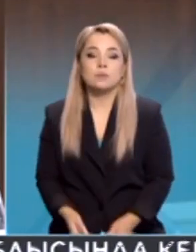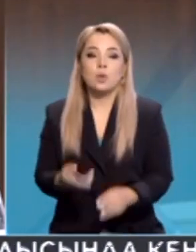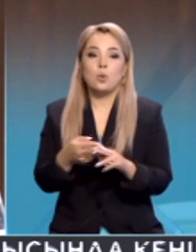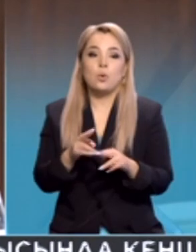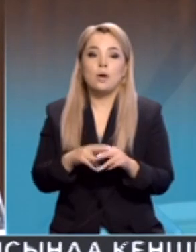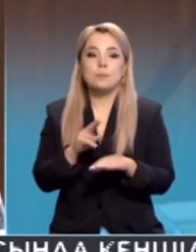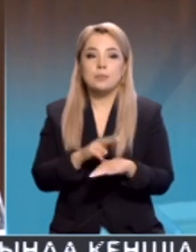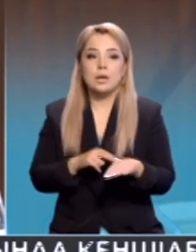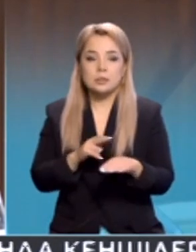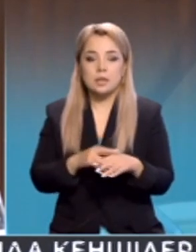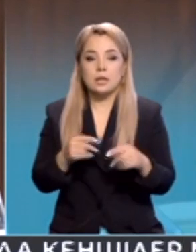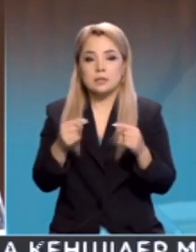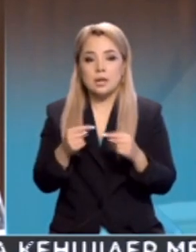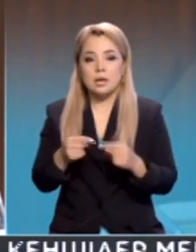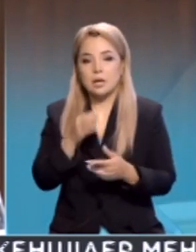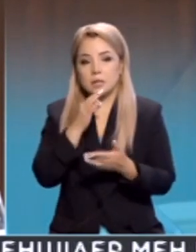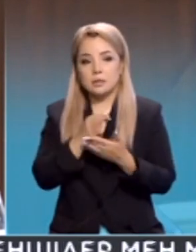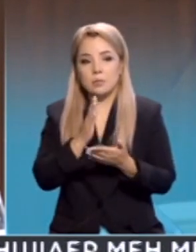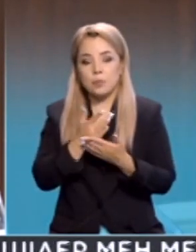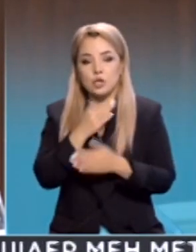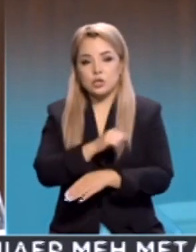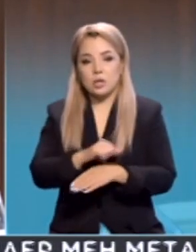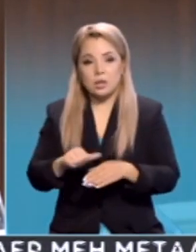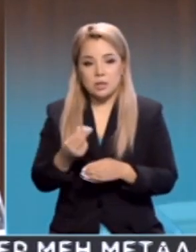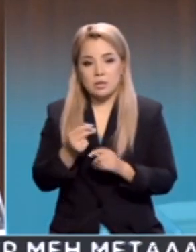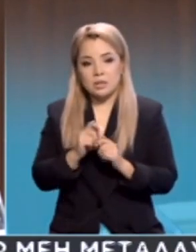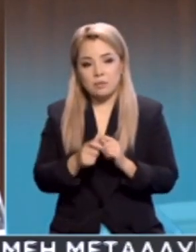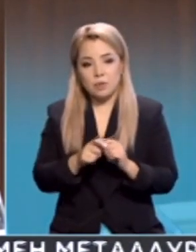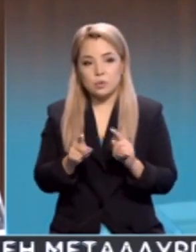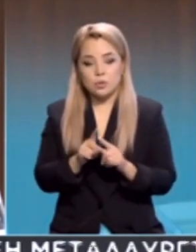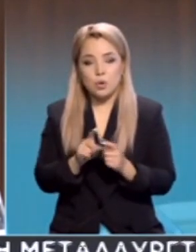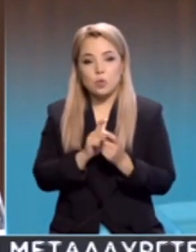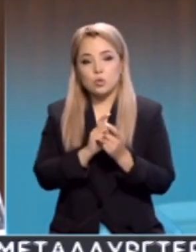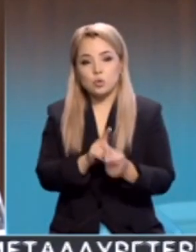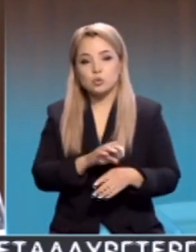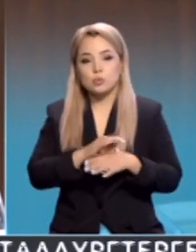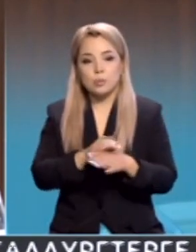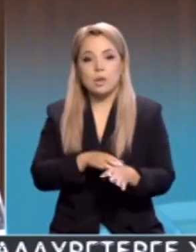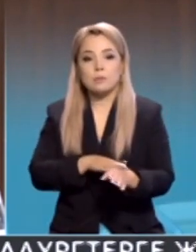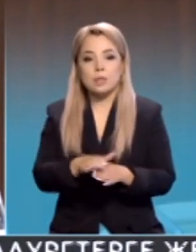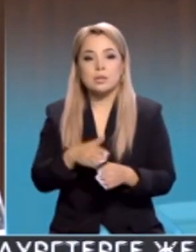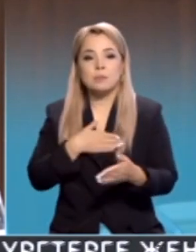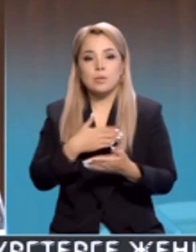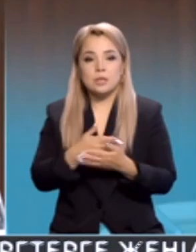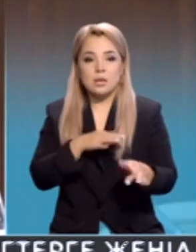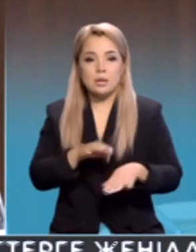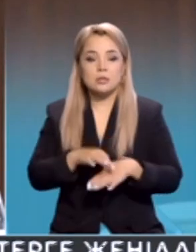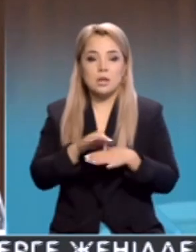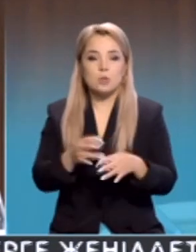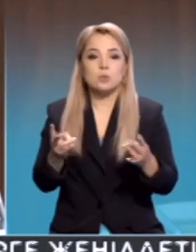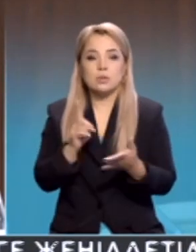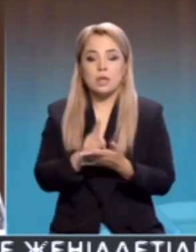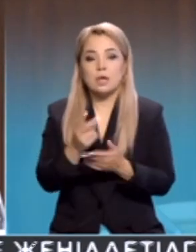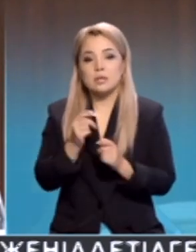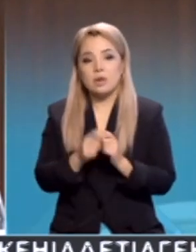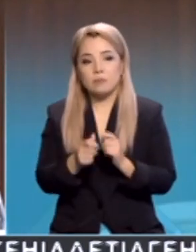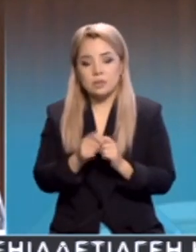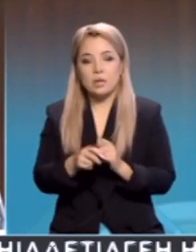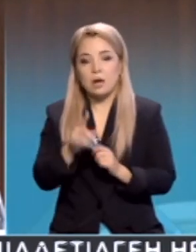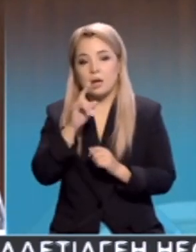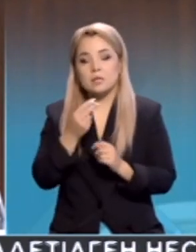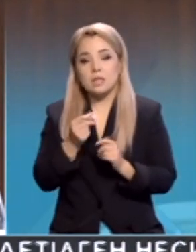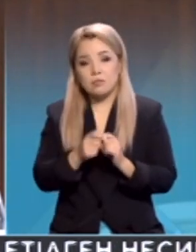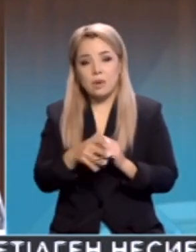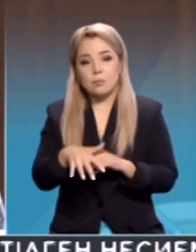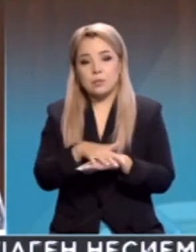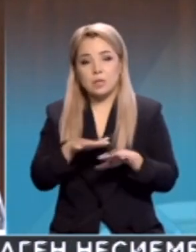позицияны нықтай түсіп, шетелдік инвестициялар үшін күресте белсенді қимылдауымыз керек және инвесторларға